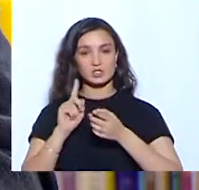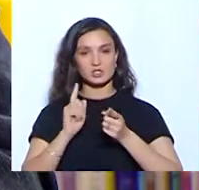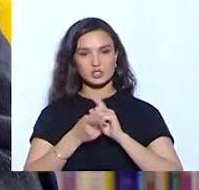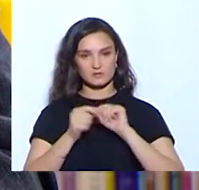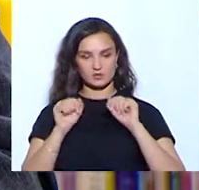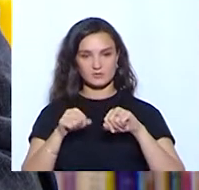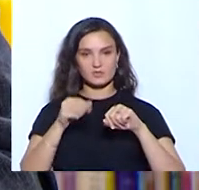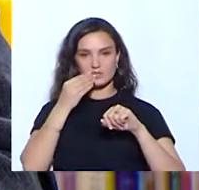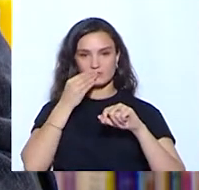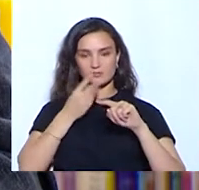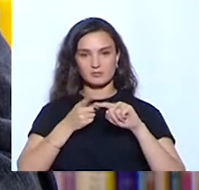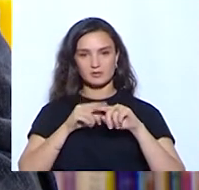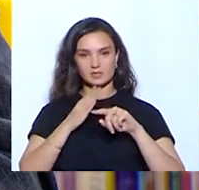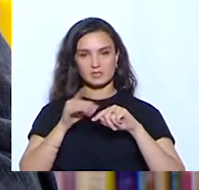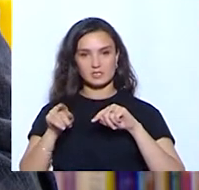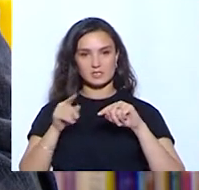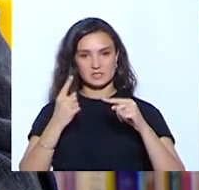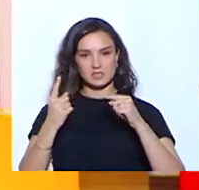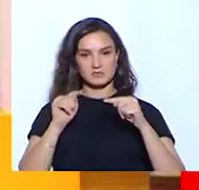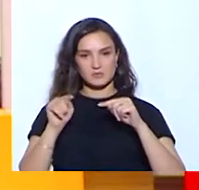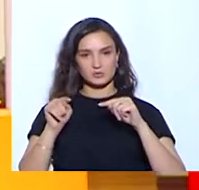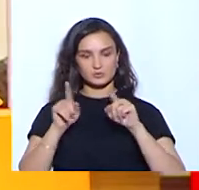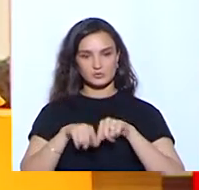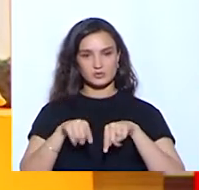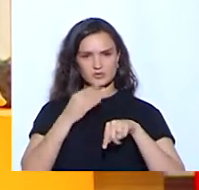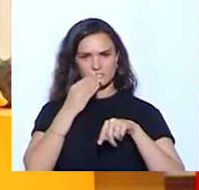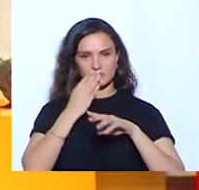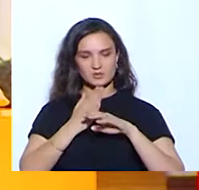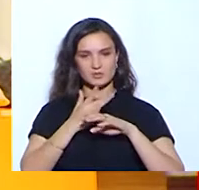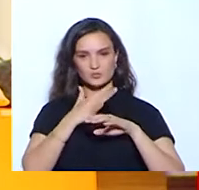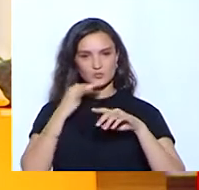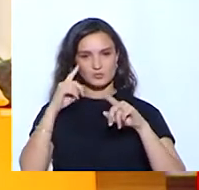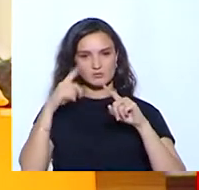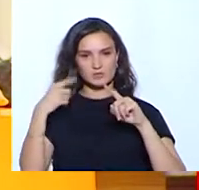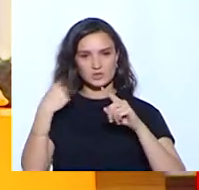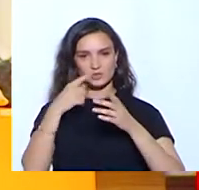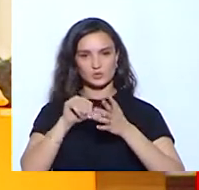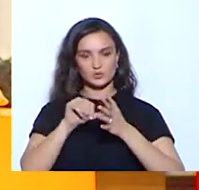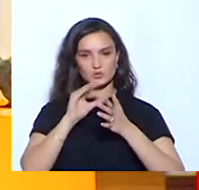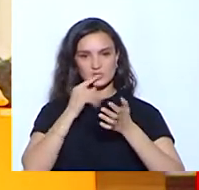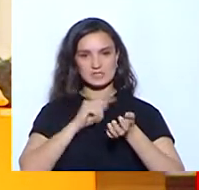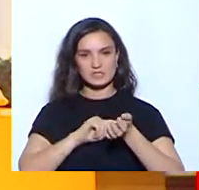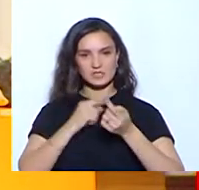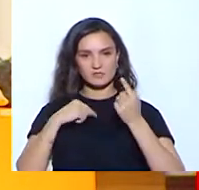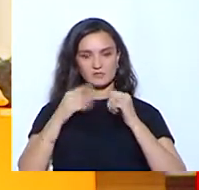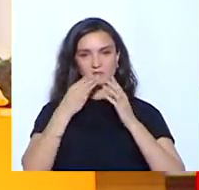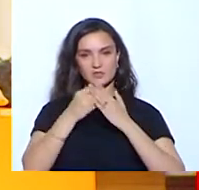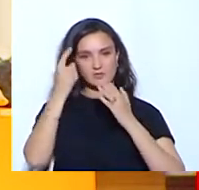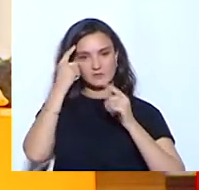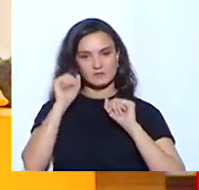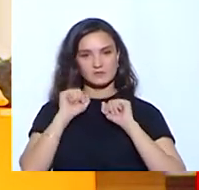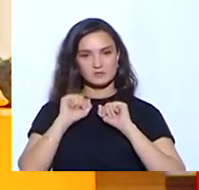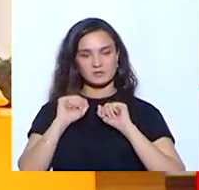შეგვიძლია. კვება არის ერთ-ერთი მათ შორის და კვებას აქვს უზარმაზარი როლი, როდესაც სისხლძარღვების თავის ტვინის